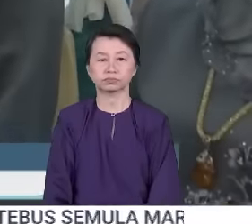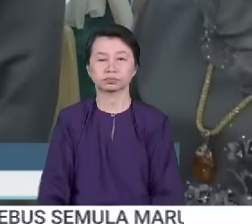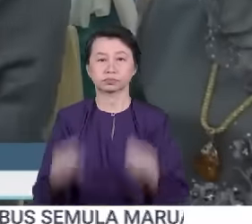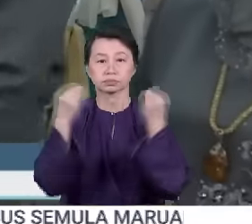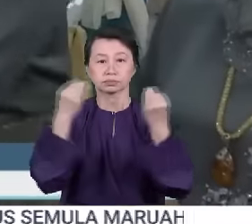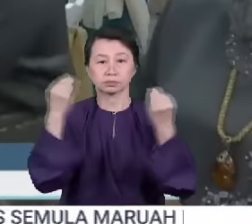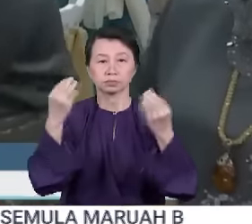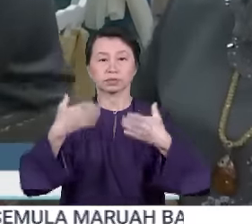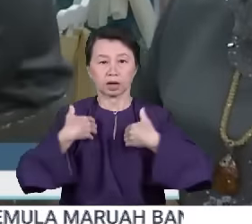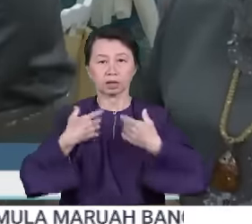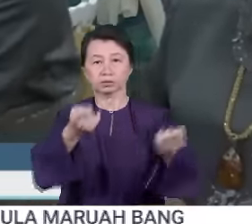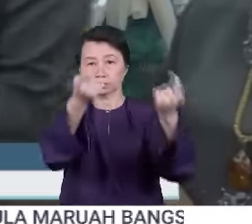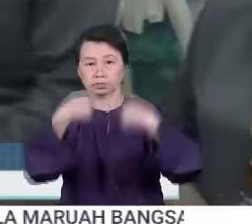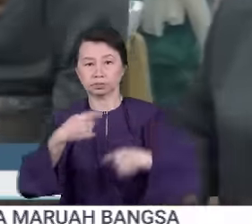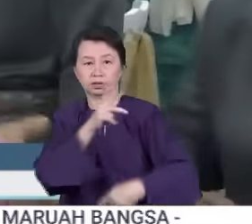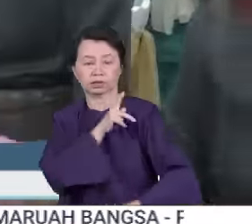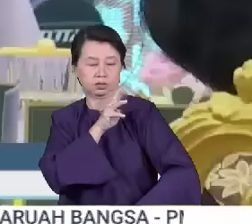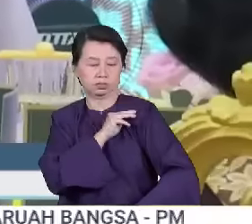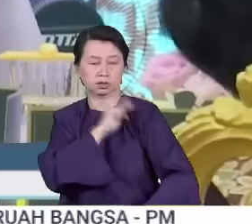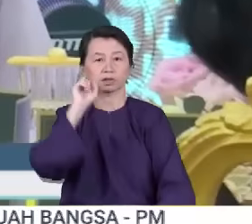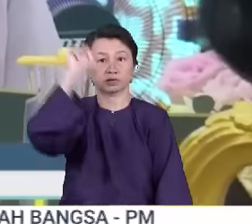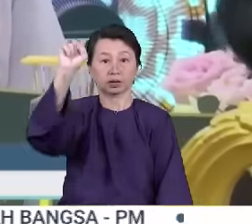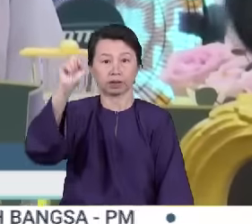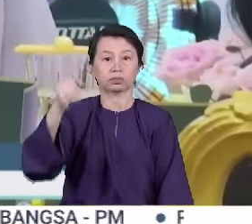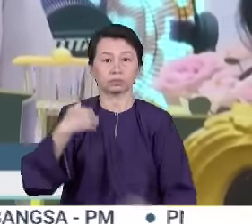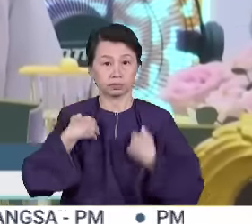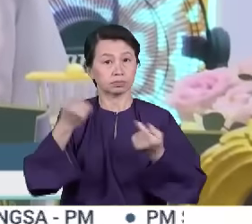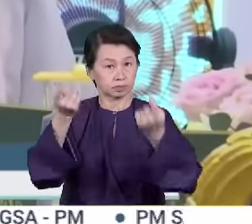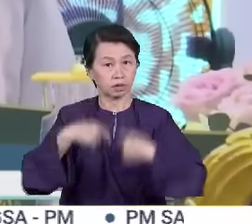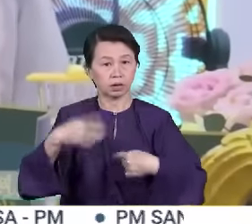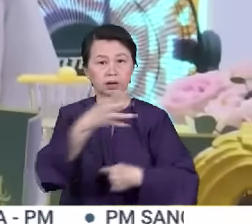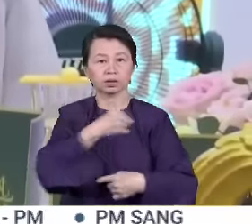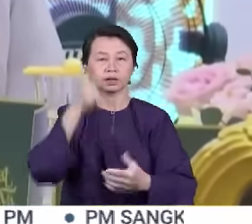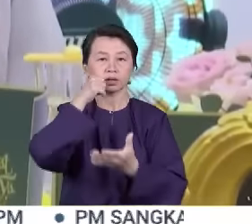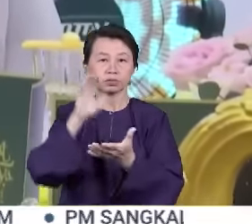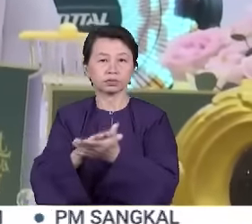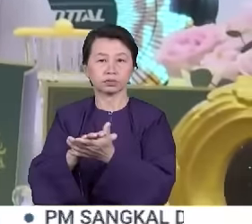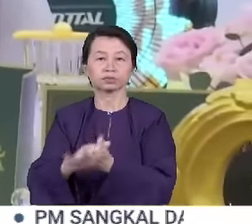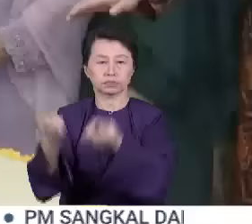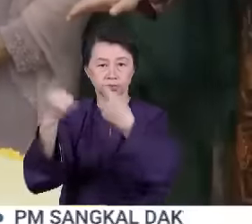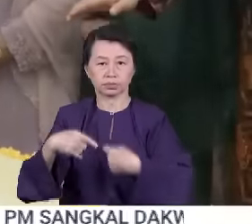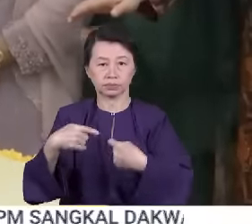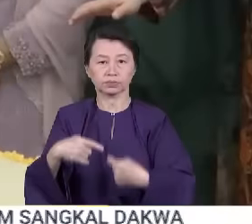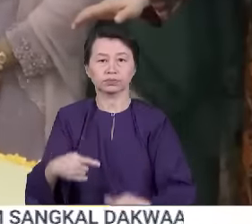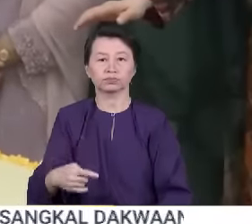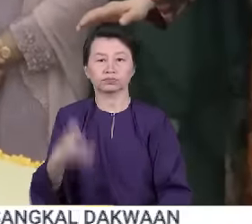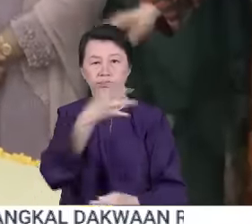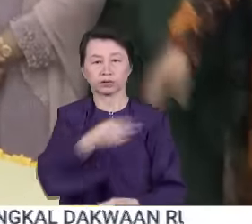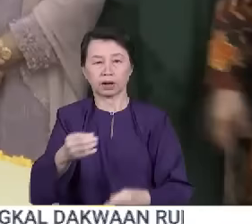Majlis sudah diserikan dengan kehadiran Ketua Menteri Sabah Dato' Sri Panglima Haji Jinor dan isteri Datin Sri Julia Salak